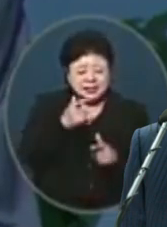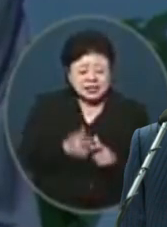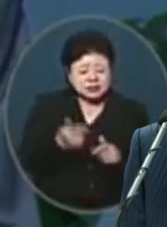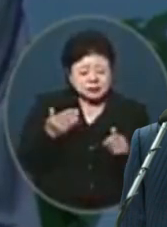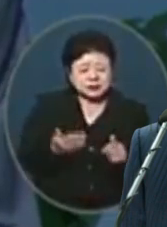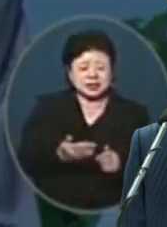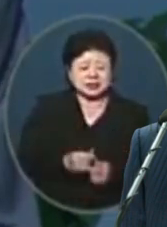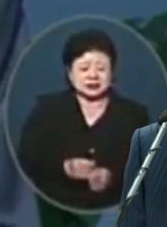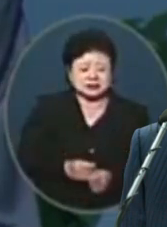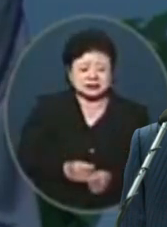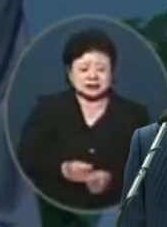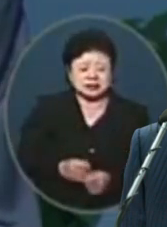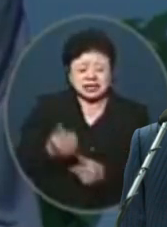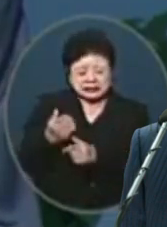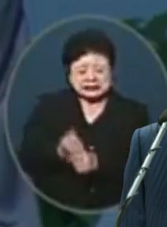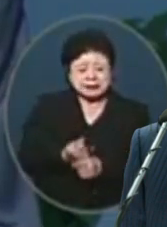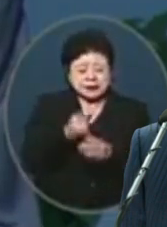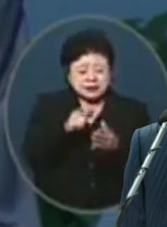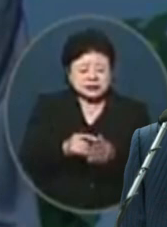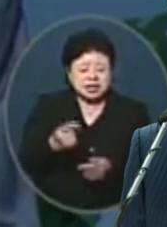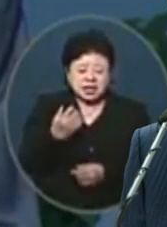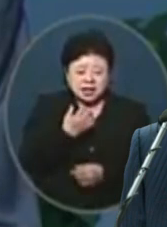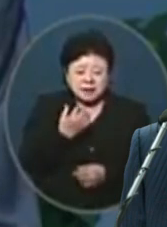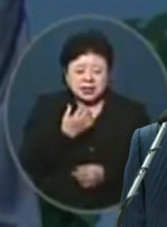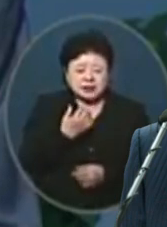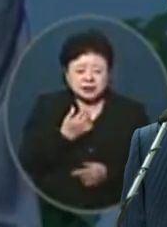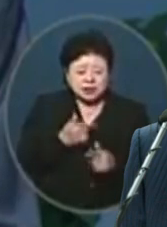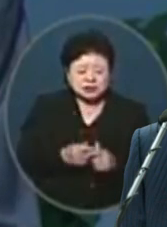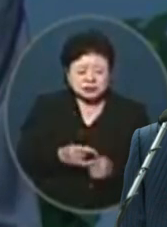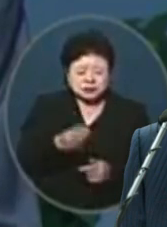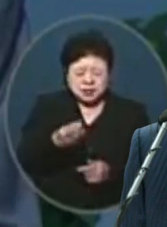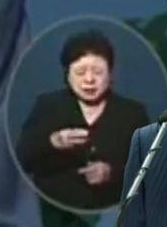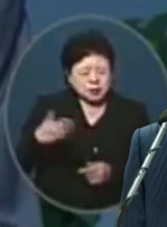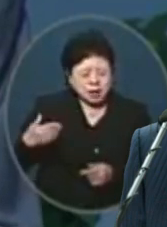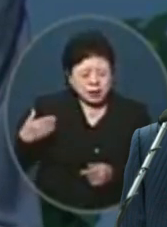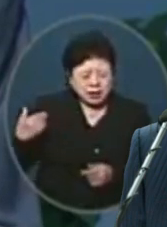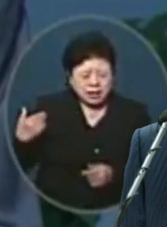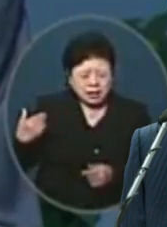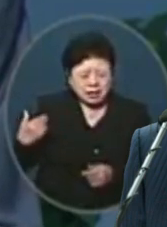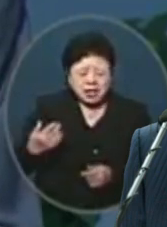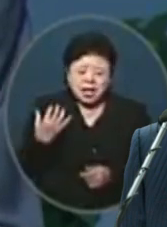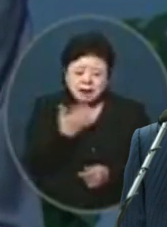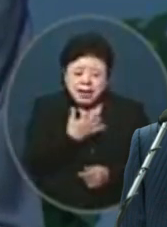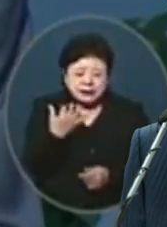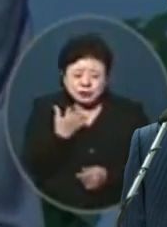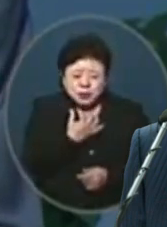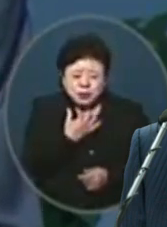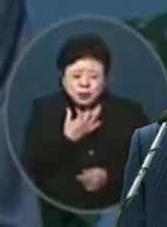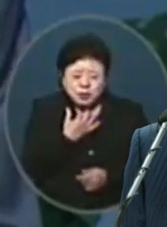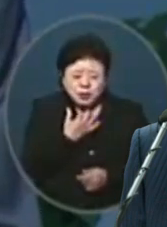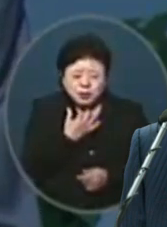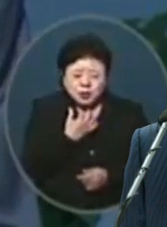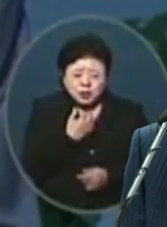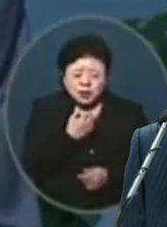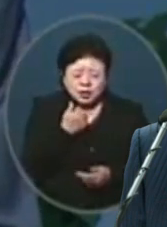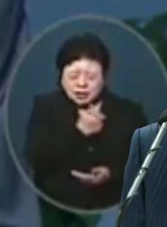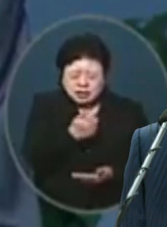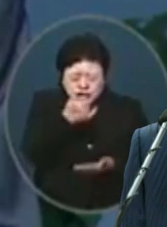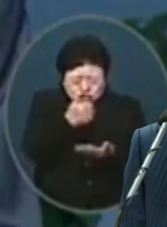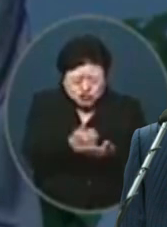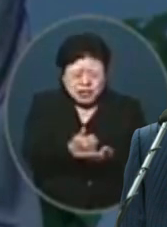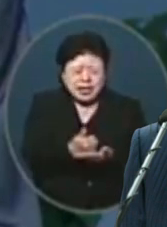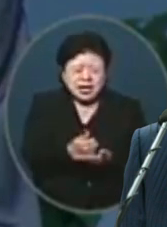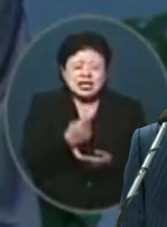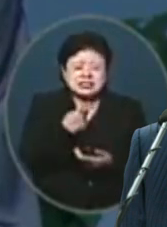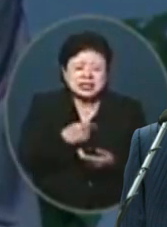예수님께서 체포당하셨을 때 베드로는 예수님을 세 번이나 부인했습니다. 베드로는 그처럼 큰 죄를 지은 자기